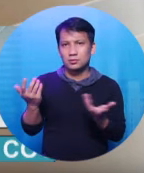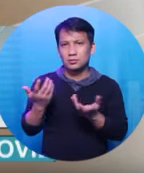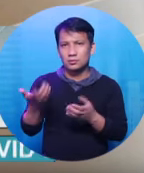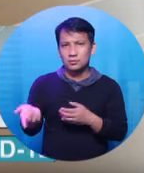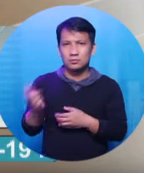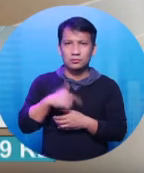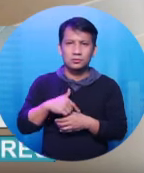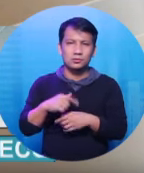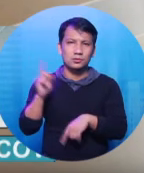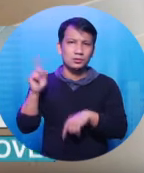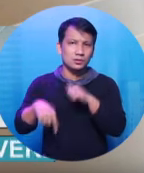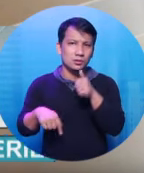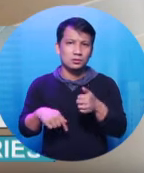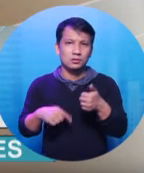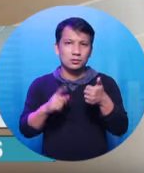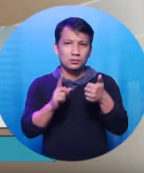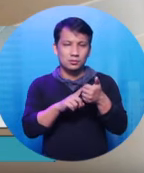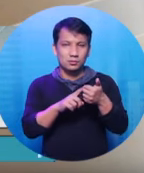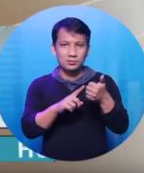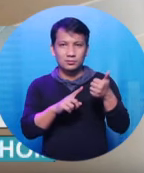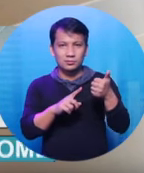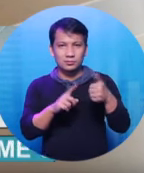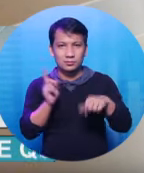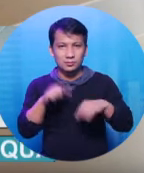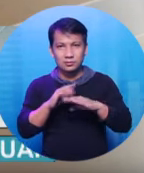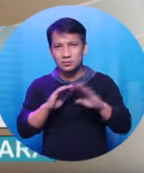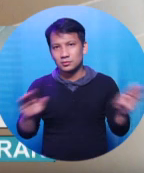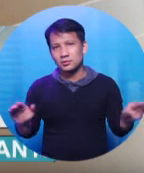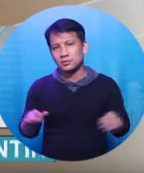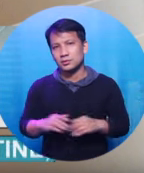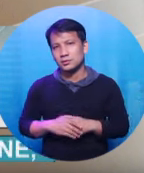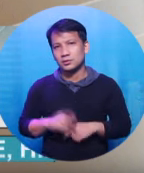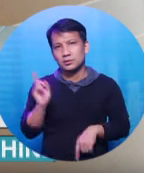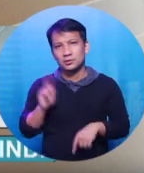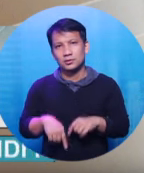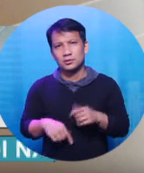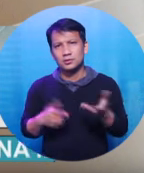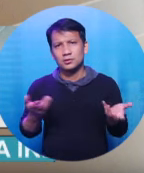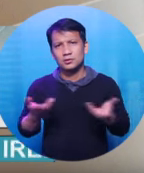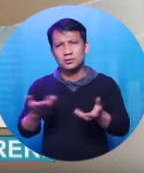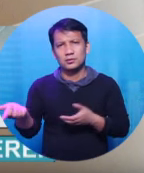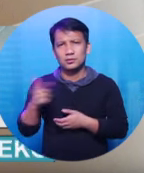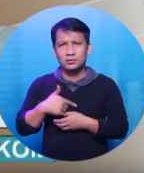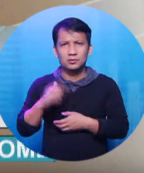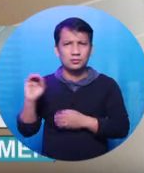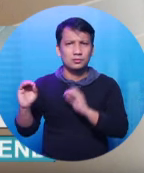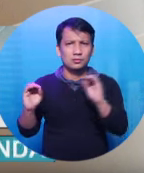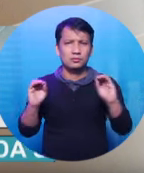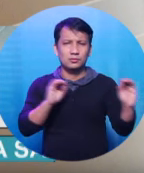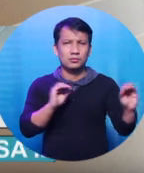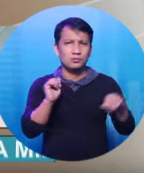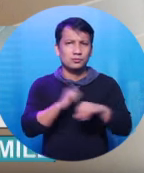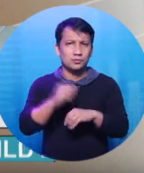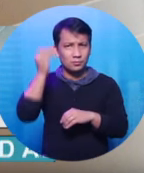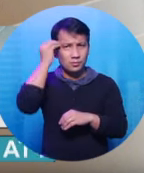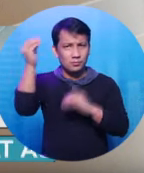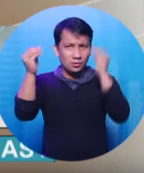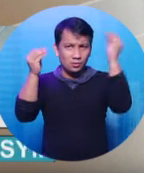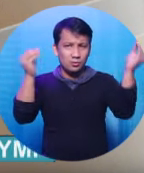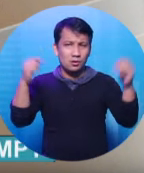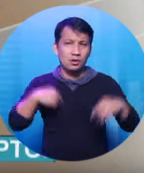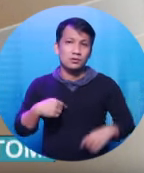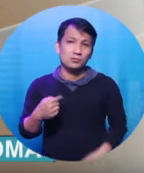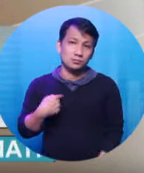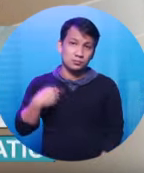dyan, i-unfriend na ako or itong ano network na to. Bakit hindi? You know, they have their own piece of opinion. Okay.